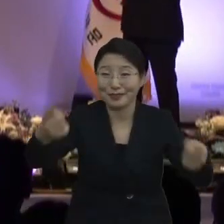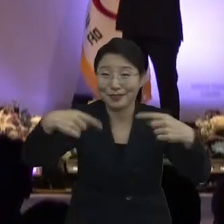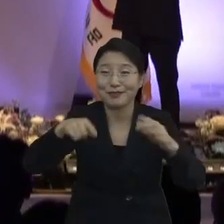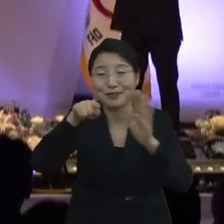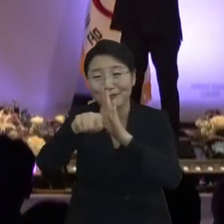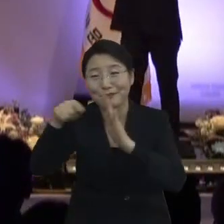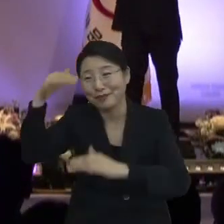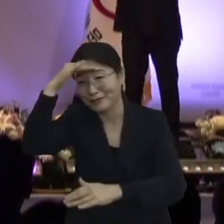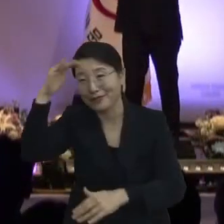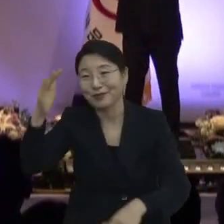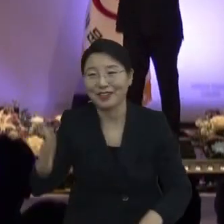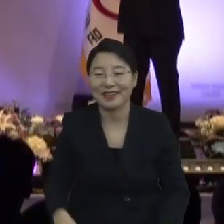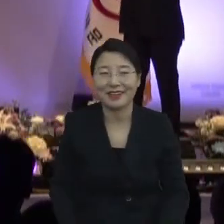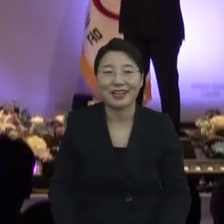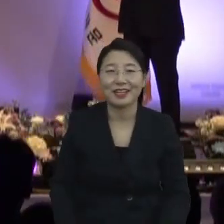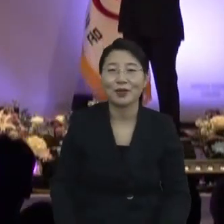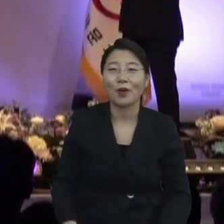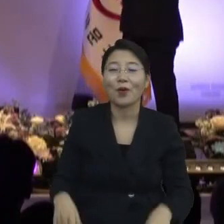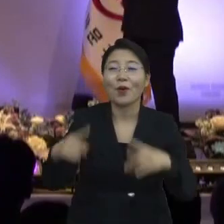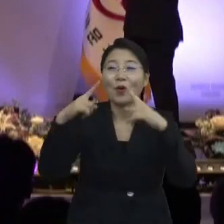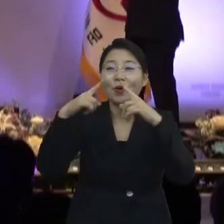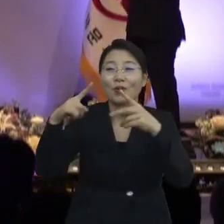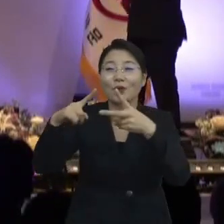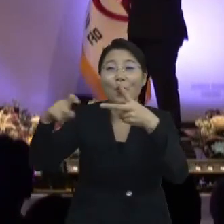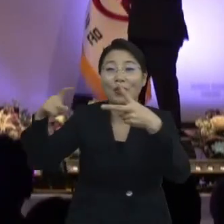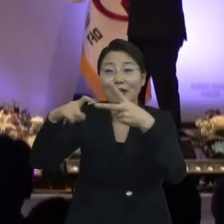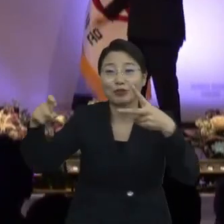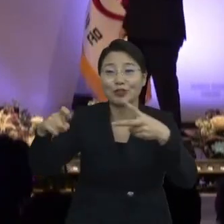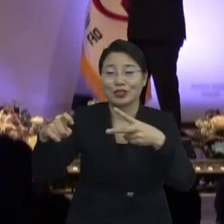여기 가까운 DDP에서도 지금 하고 있죠. 겨울축제.